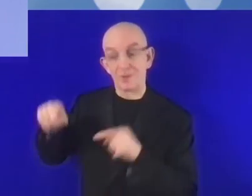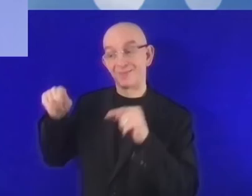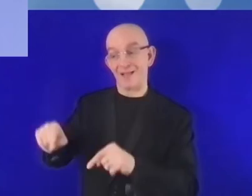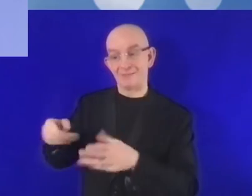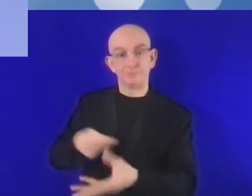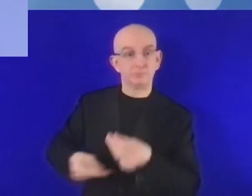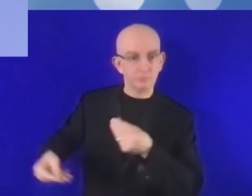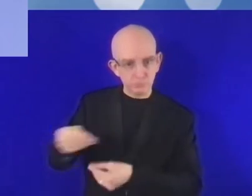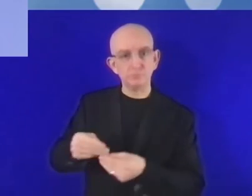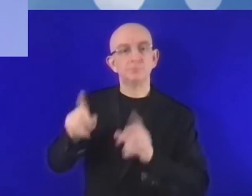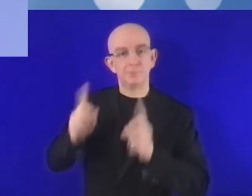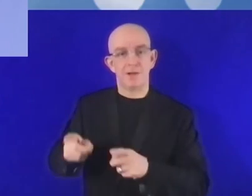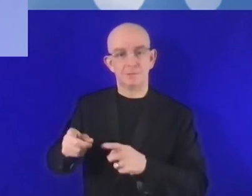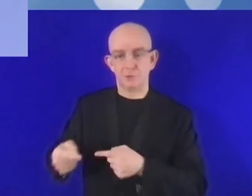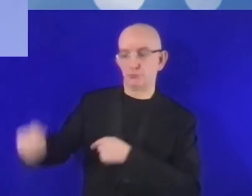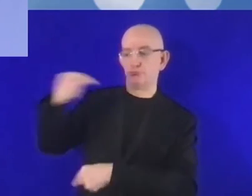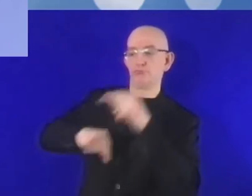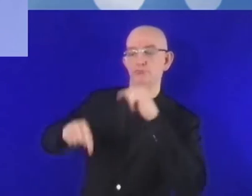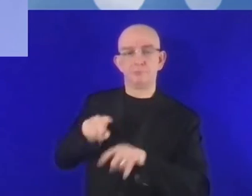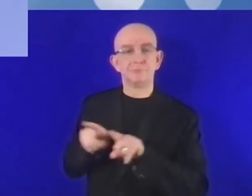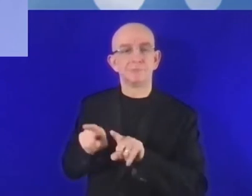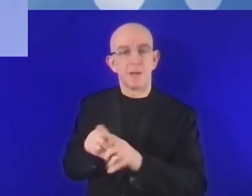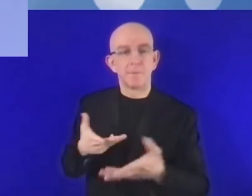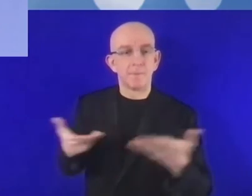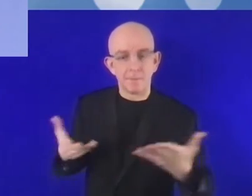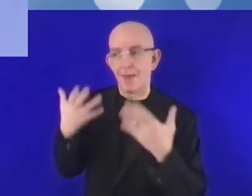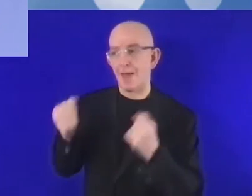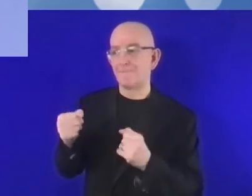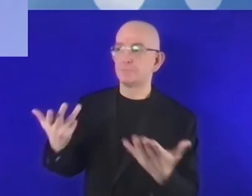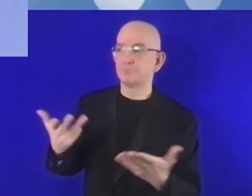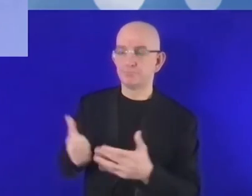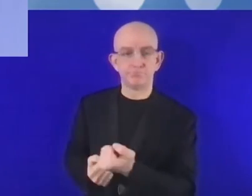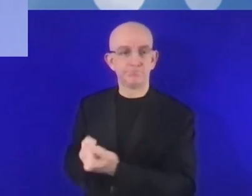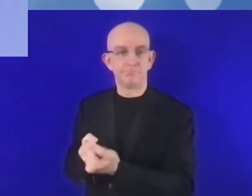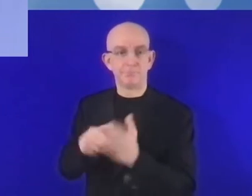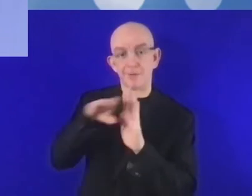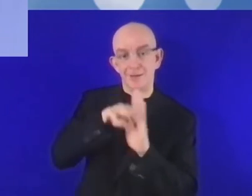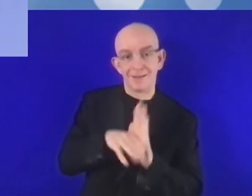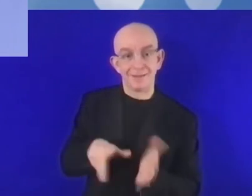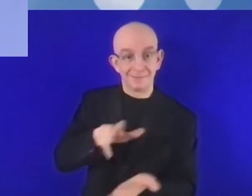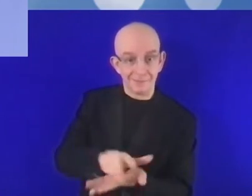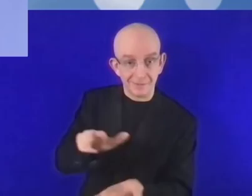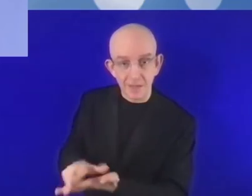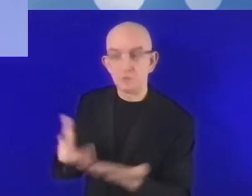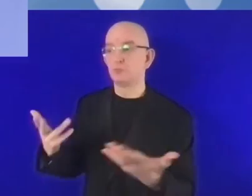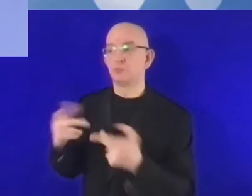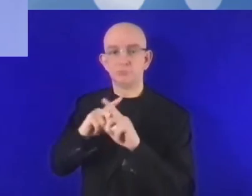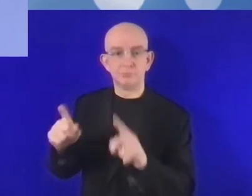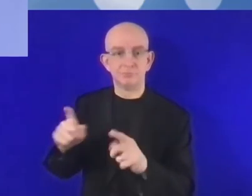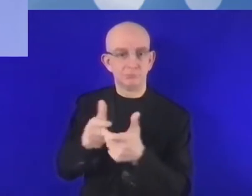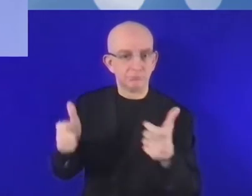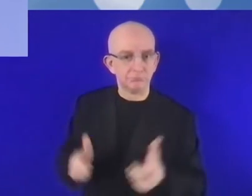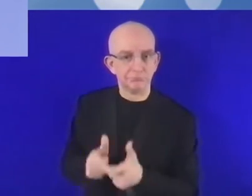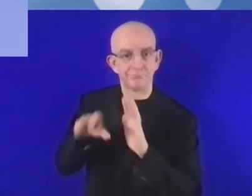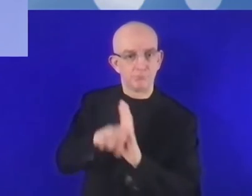области цифровых технологий. Так что правовые рамки, правовое регулирование было бы, конечно, также необходимостью.